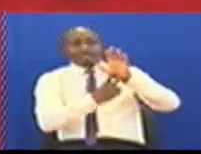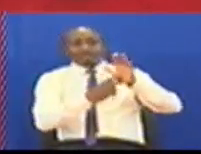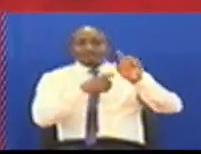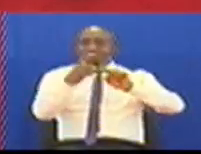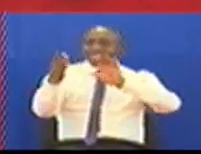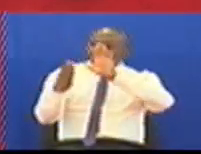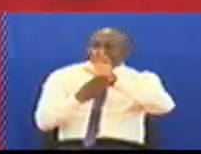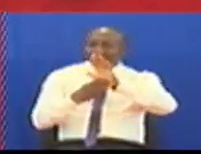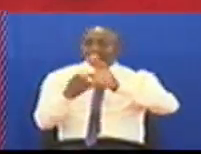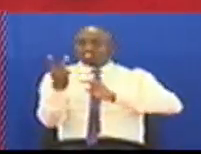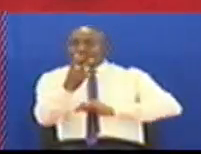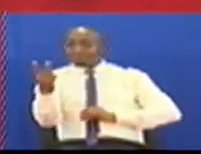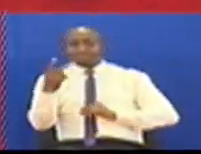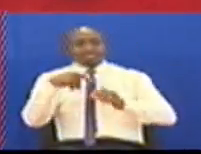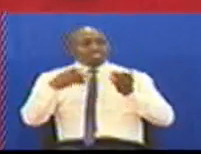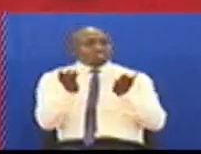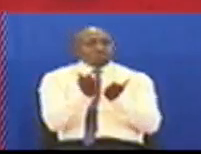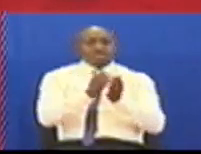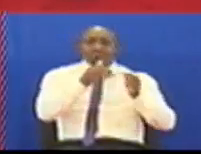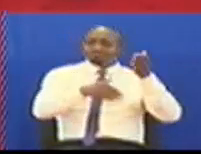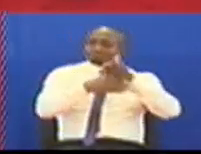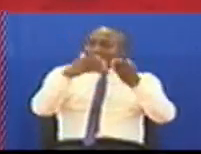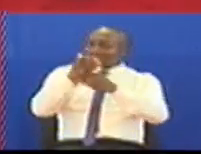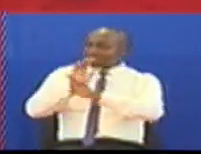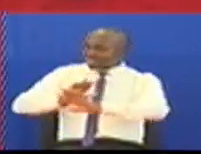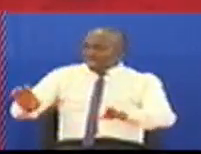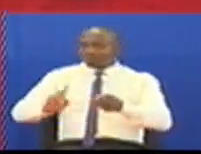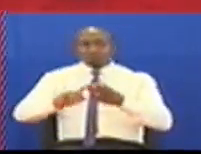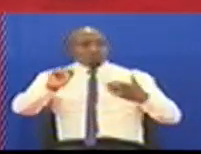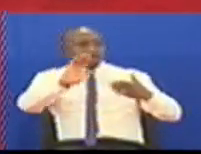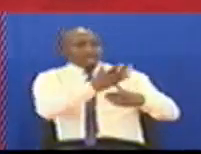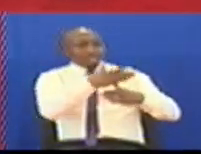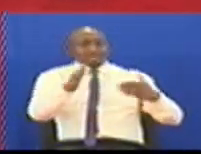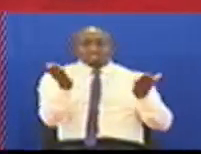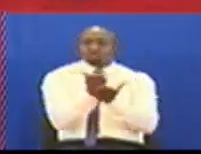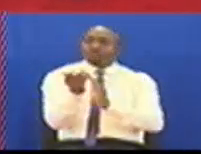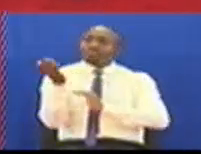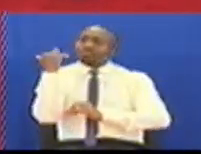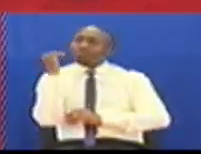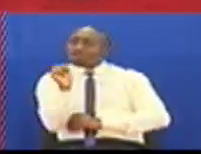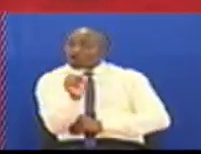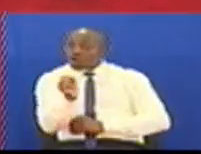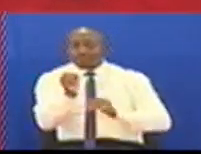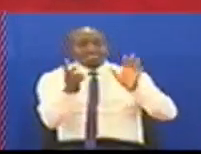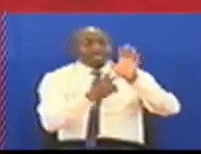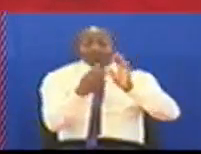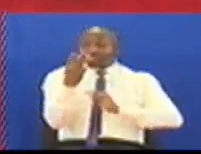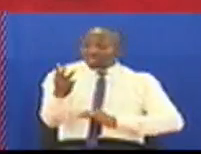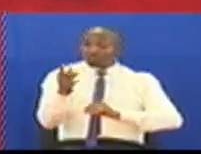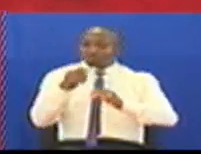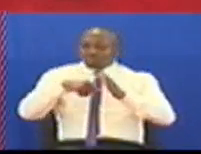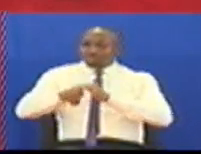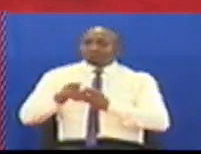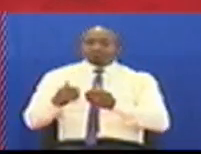7,922 yamejengwa katika shule zetu. Ukarabati wa shule kongwe 73 umefanyika kwa